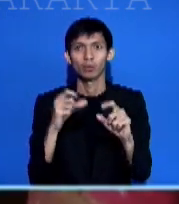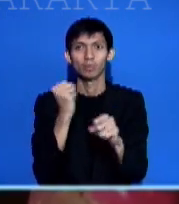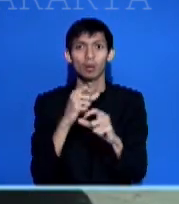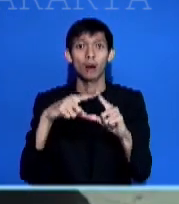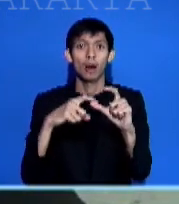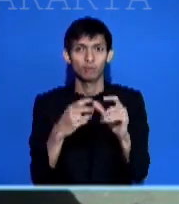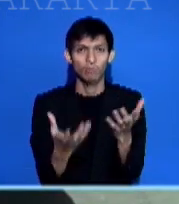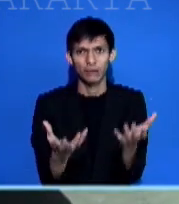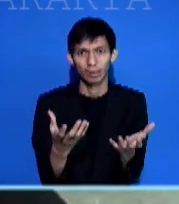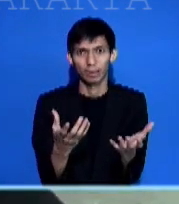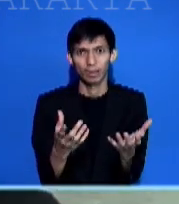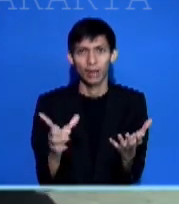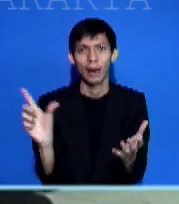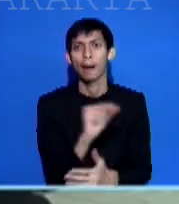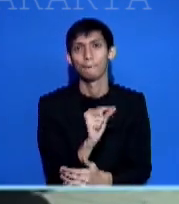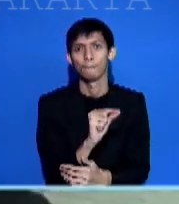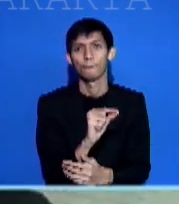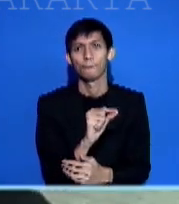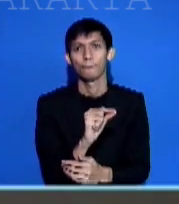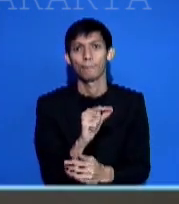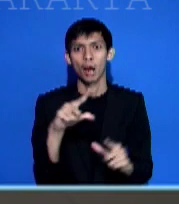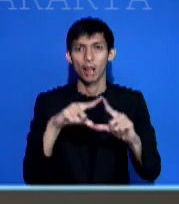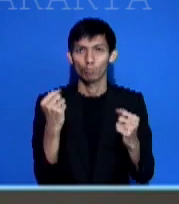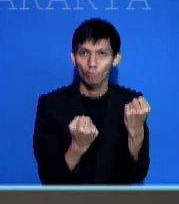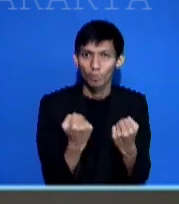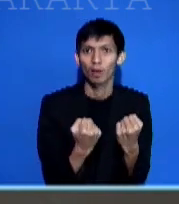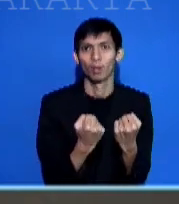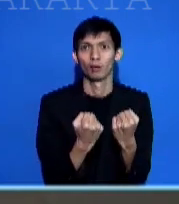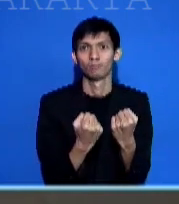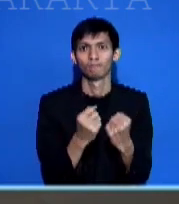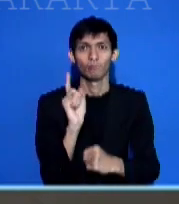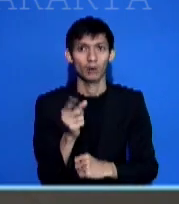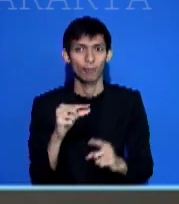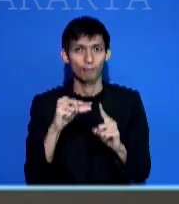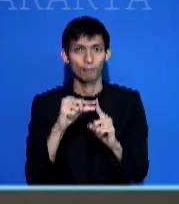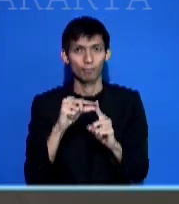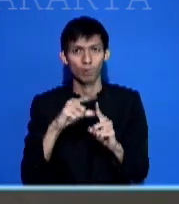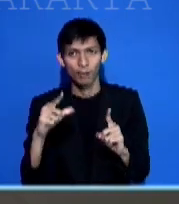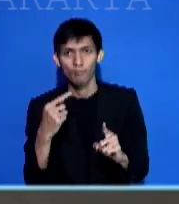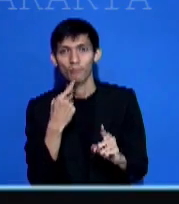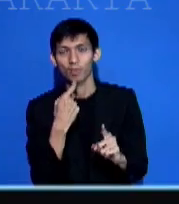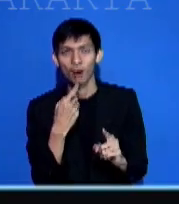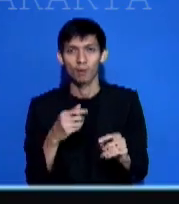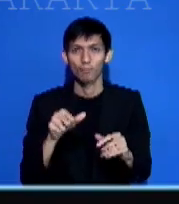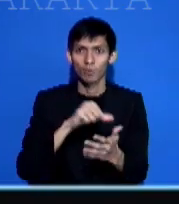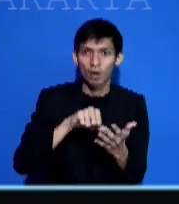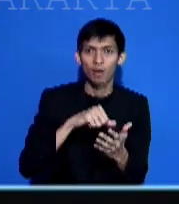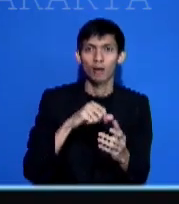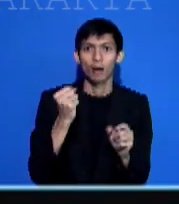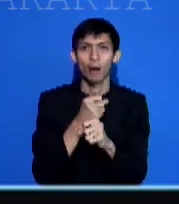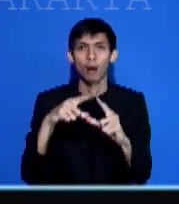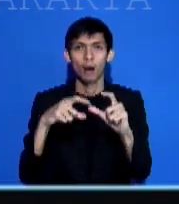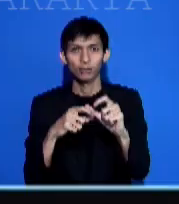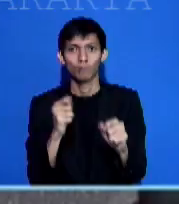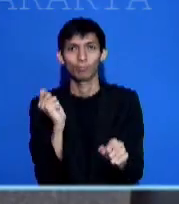perlengkapan gas serta 2 unit kendaraan pickup. Ketiga pelaku dijerat pasal berlapis tentang minyak dan gas, cipta kerja, serta perlindungan